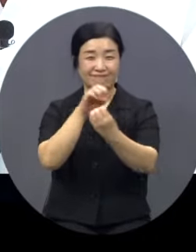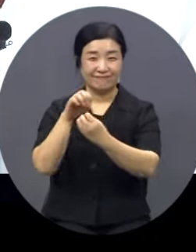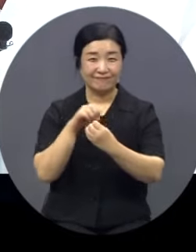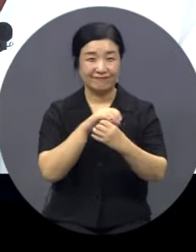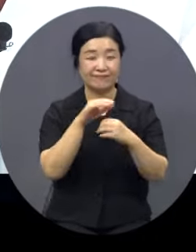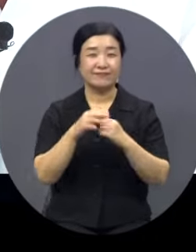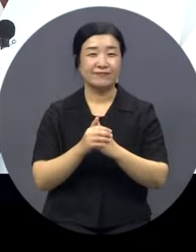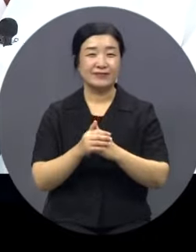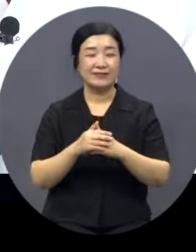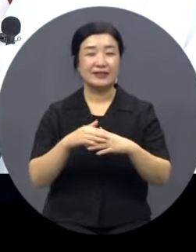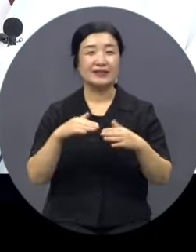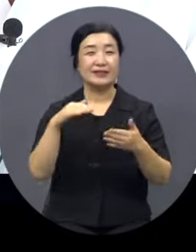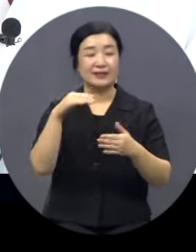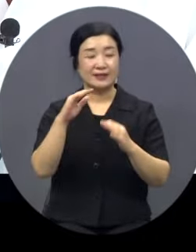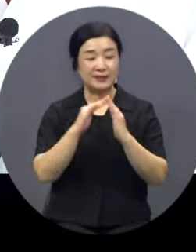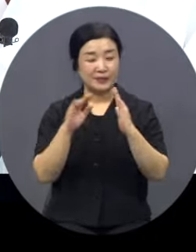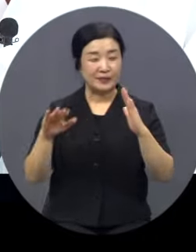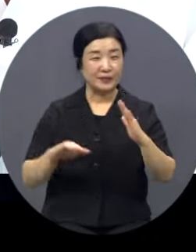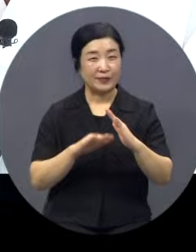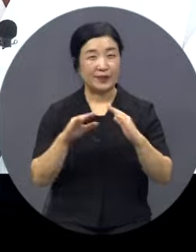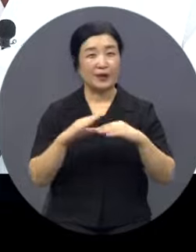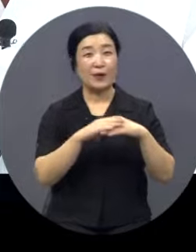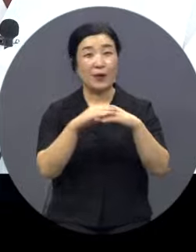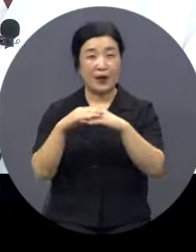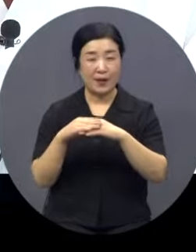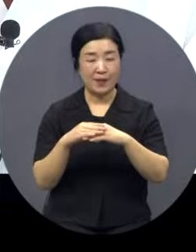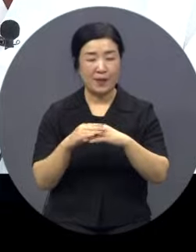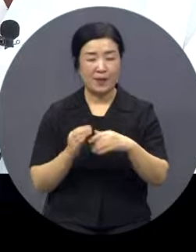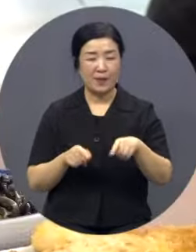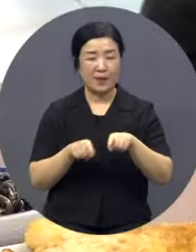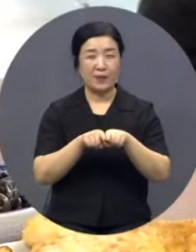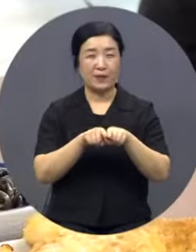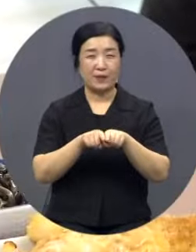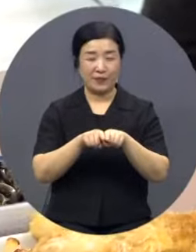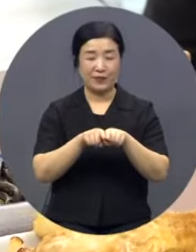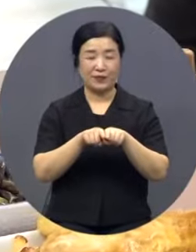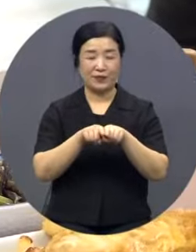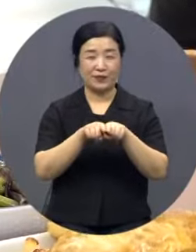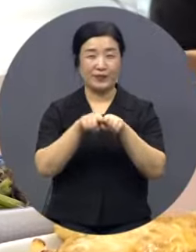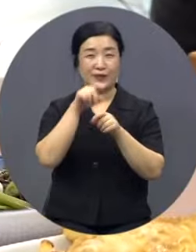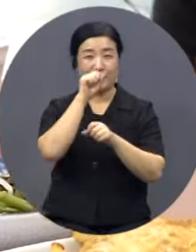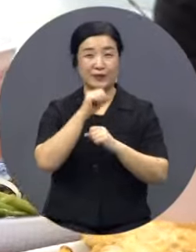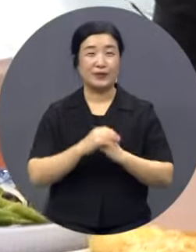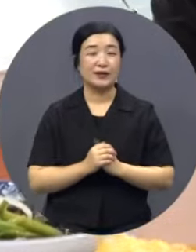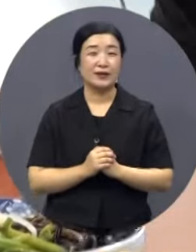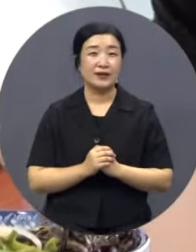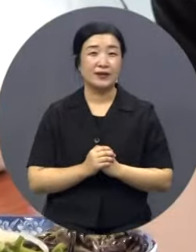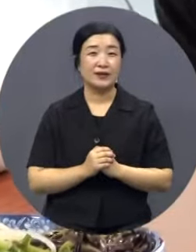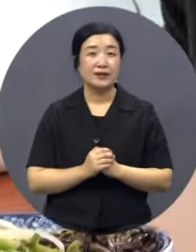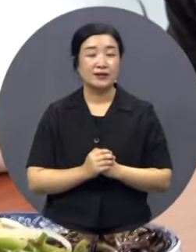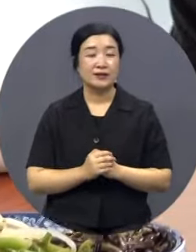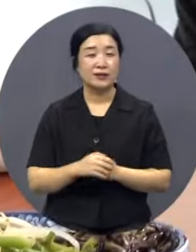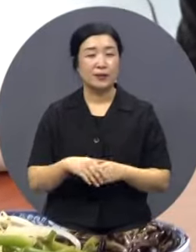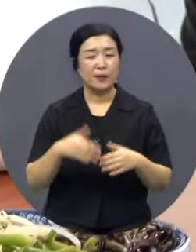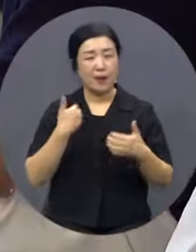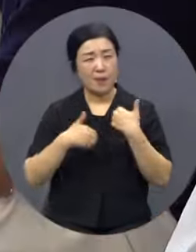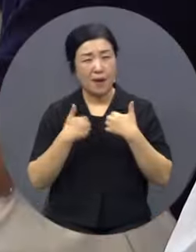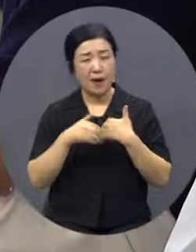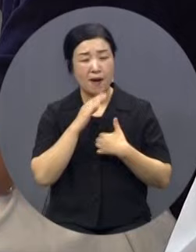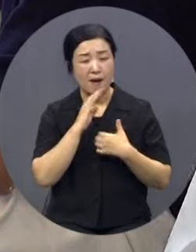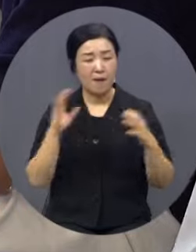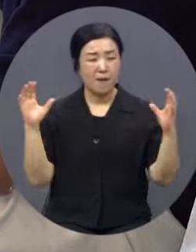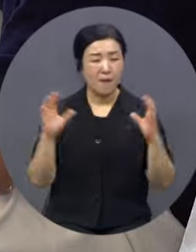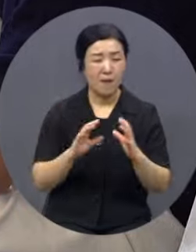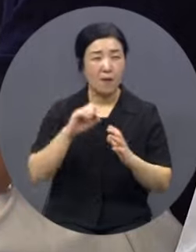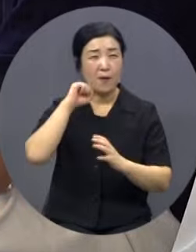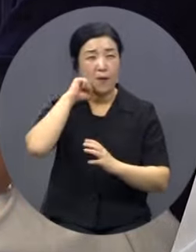집안의 화합과 집안의 우위를 다지는. 바쁜 일상으로 모이기 힘든 가족들은